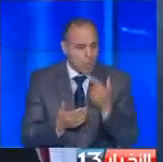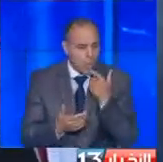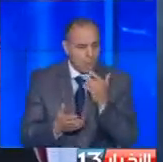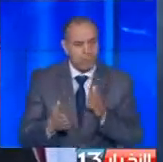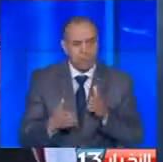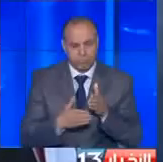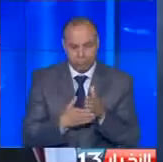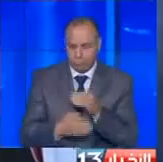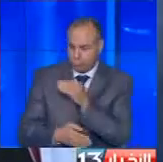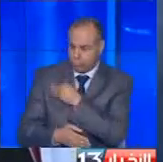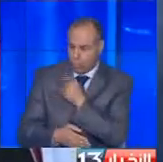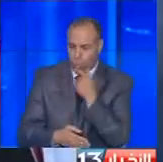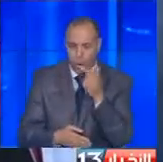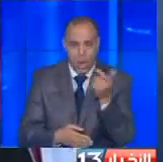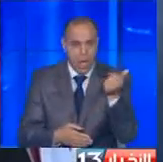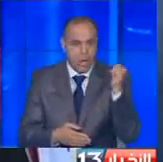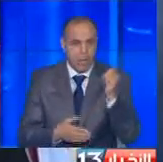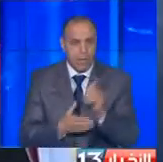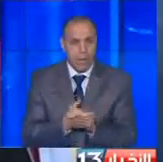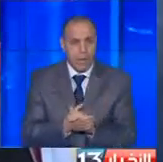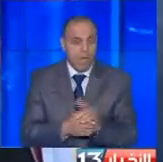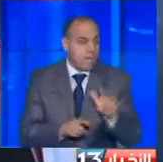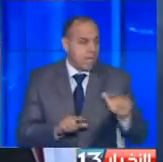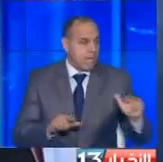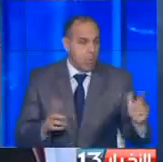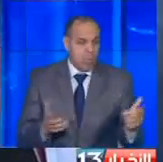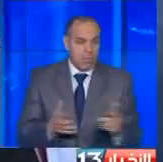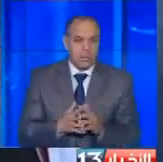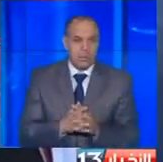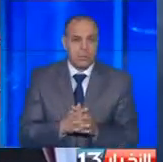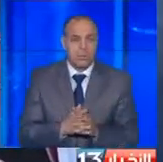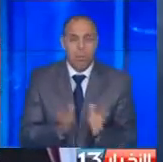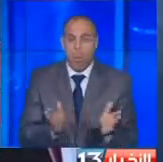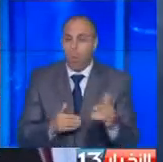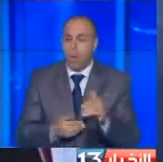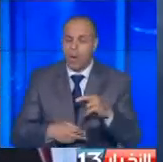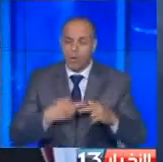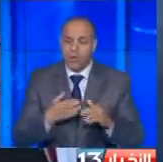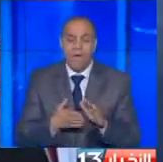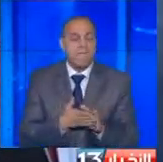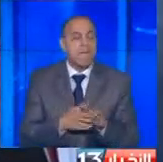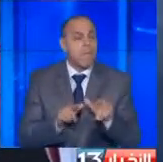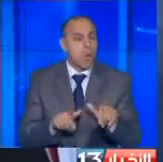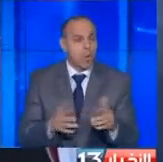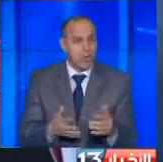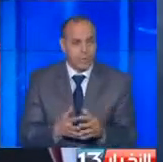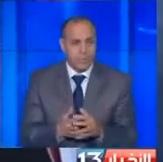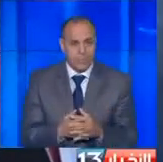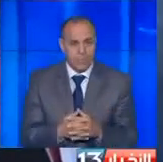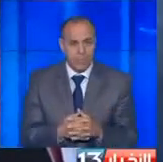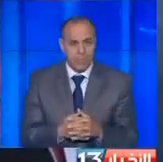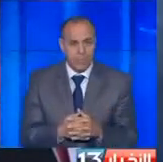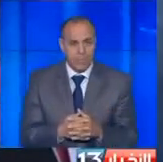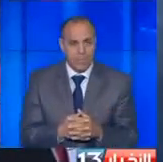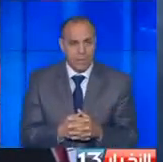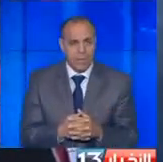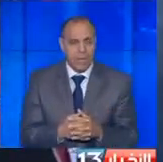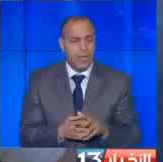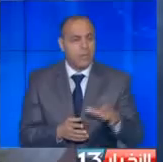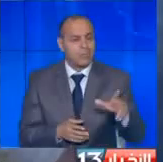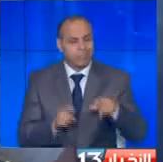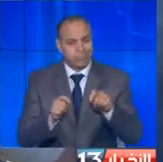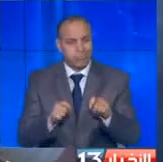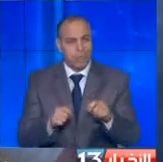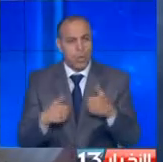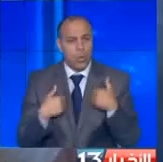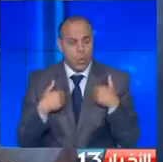دخلنا للرستو شفنيه ما رفت، كل شيء متوفر كماتريال كذا، قالوا اشكاليه تاع عمل. خويا وظفوا لنا حتى حضار